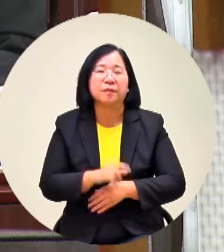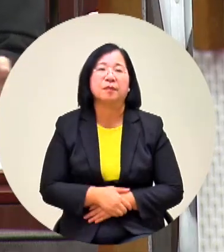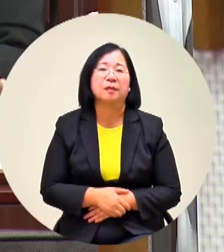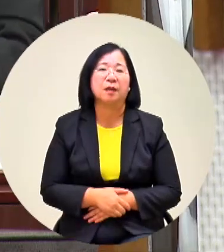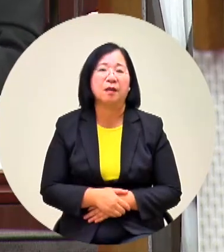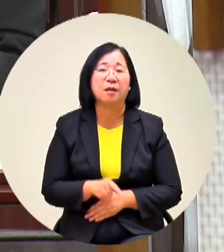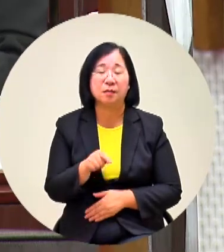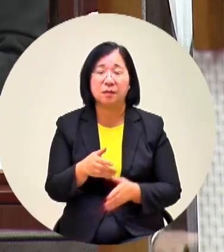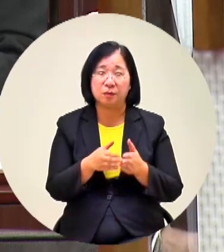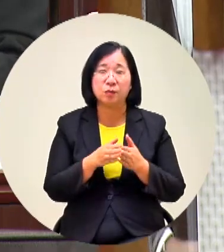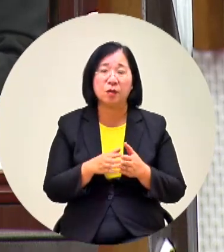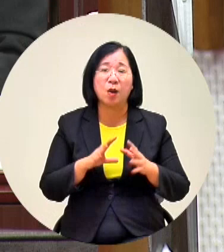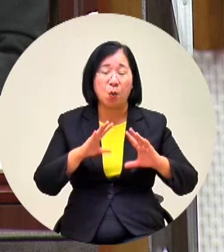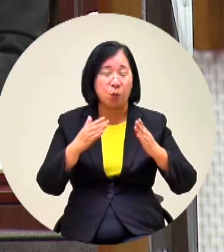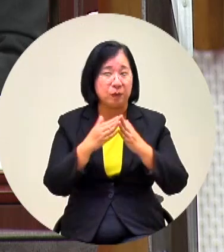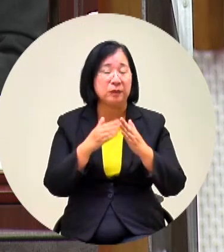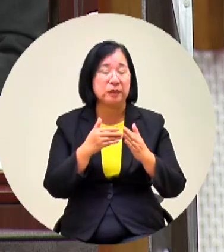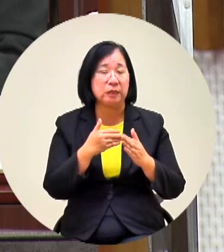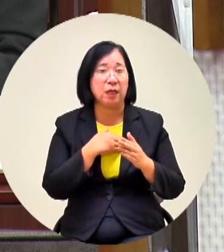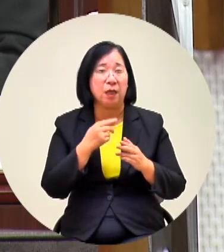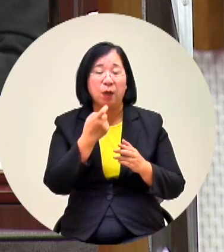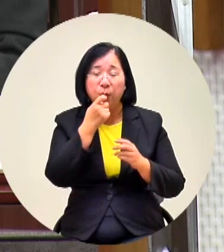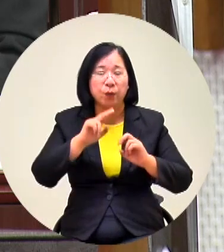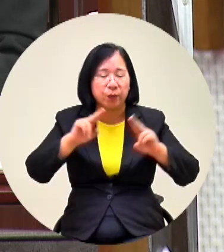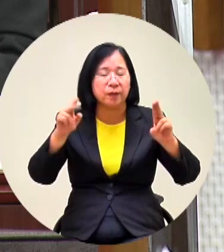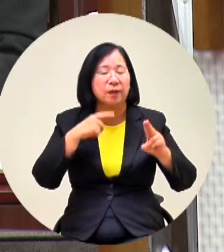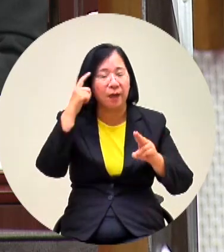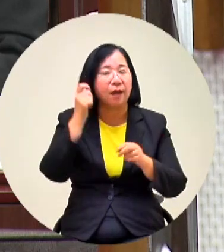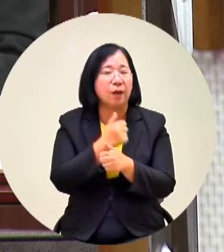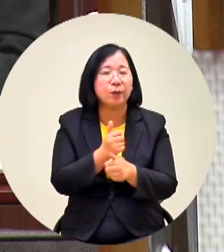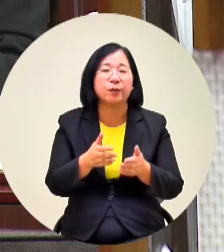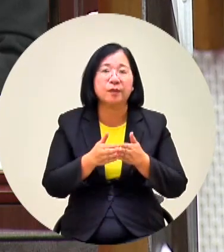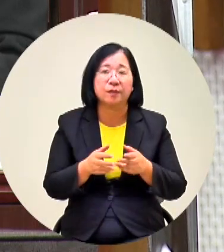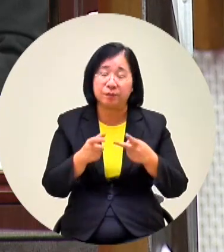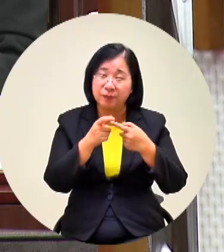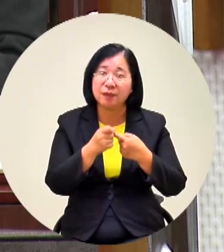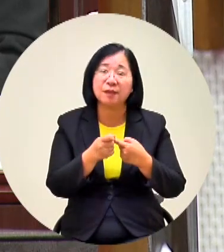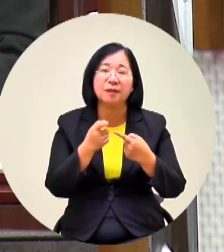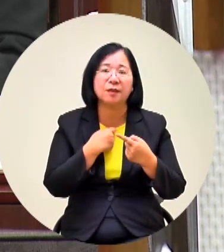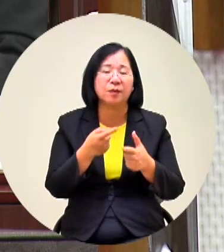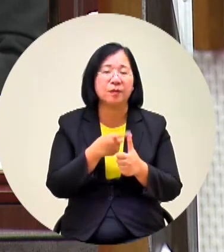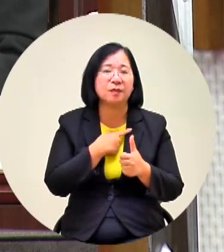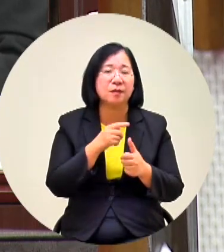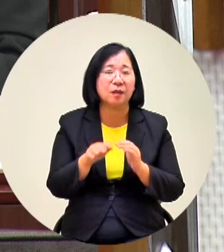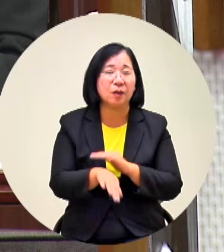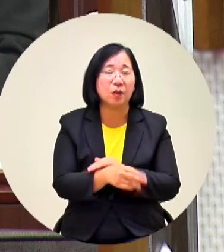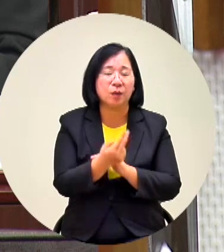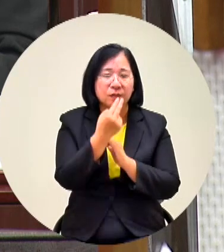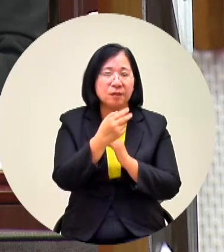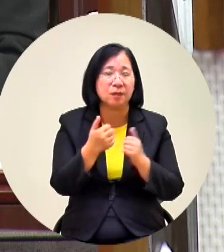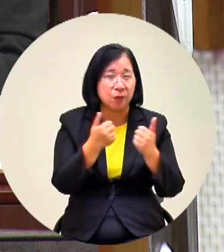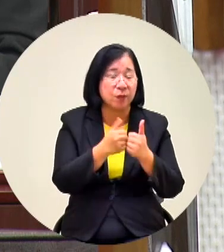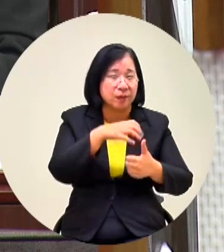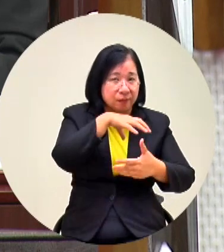架构下来做考量哈。所以我第一个我会先请我们的空气污染防治会议里面，那我们来探讨